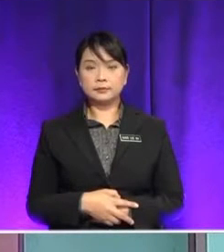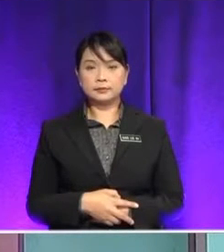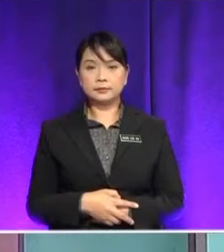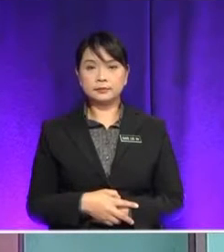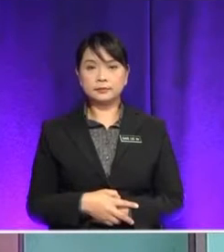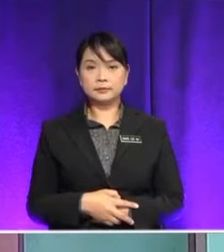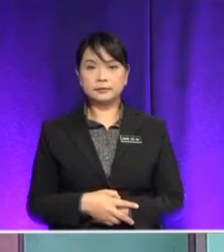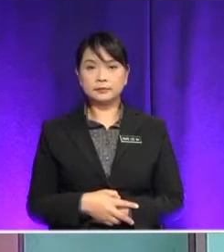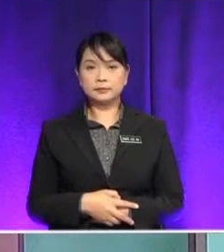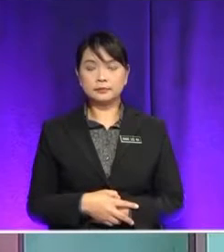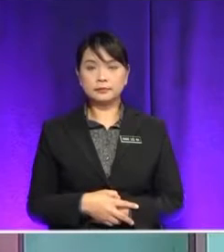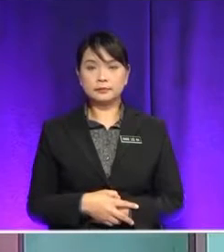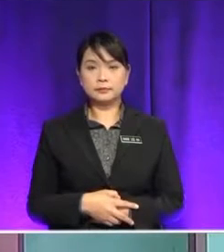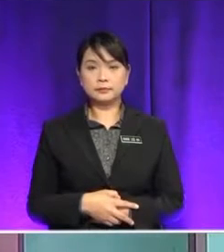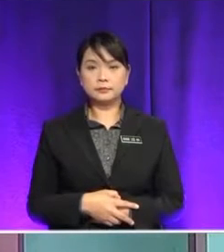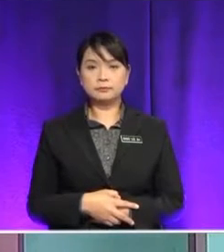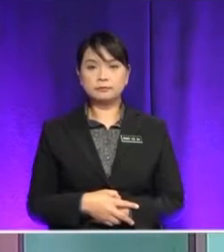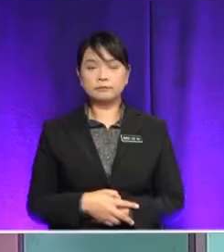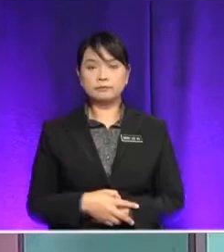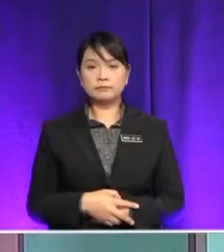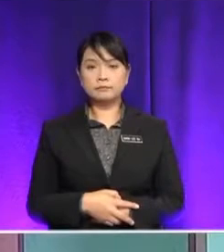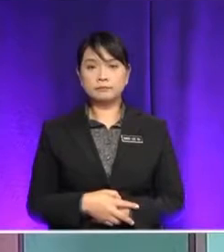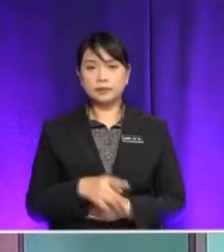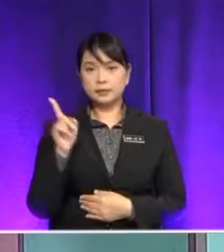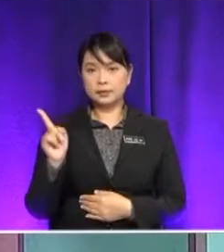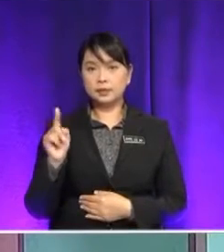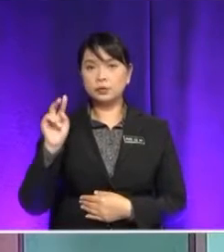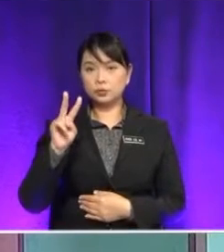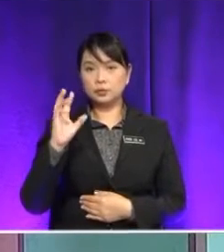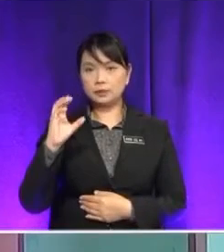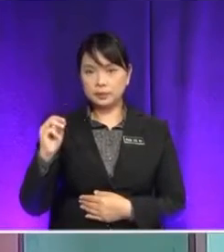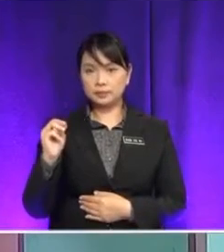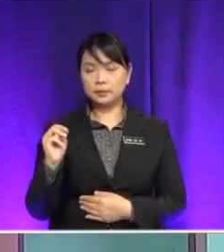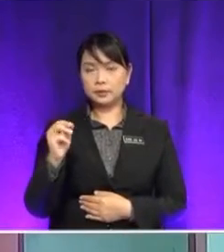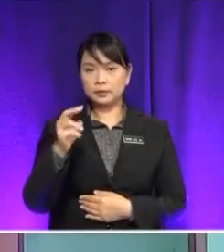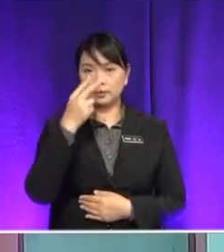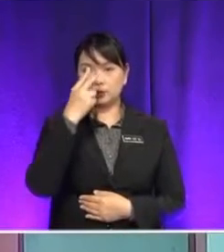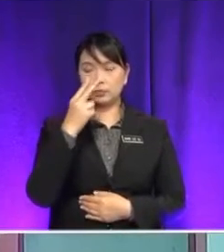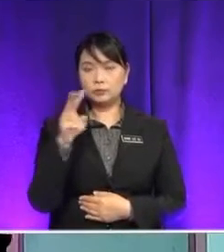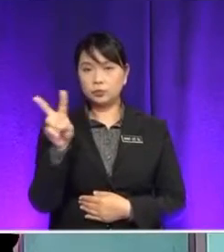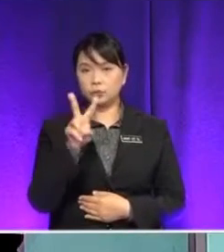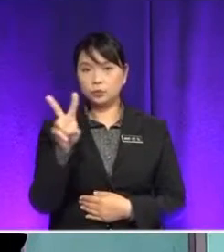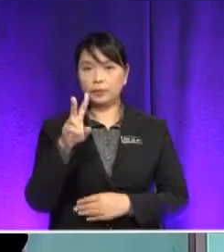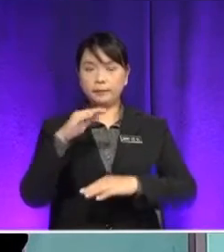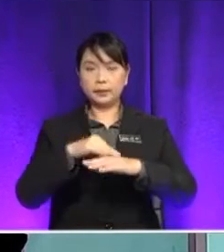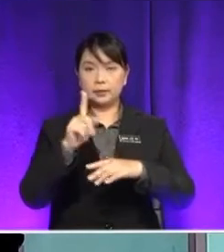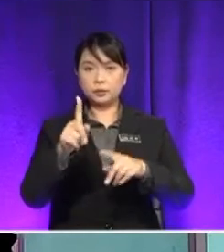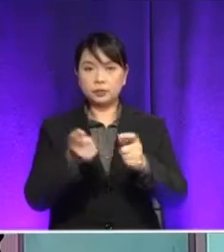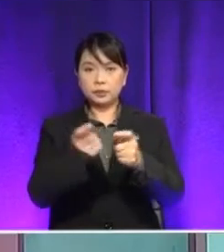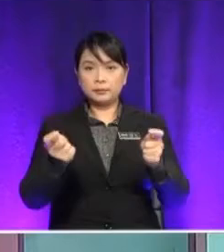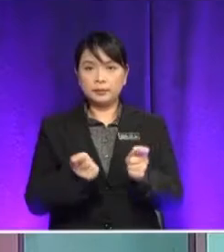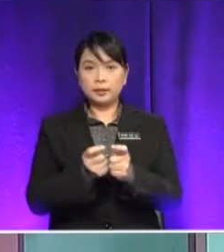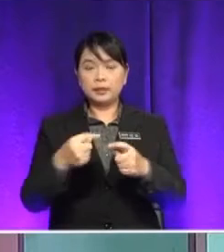sebagai Mitra Noviani dah soalnya kita bagi dua cm dan satu lagi dua cm22 kali kita tengok sini pada satu tempat tuh